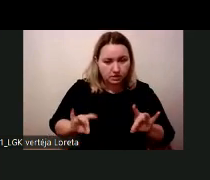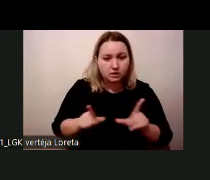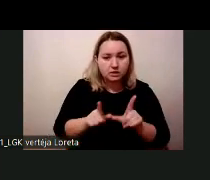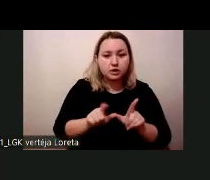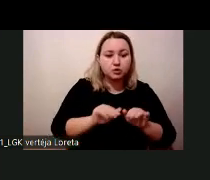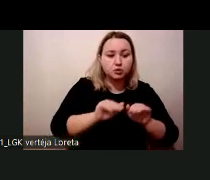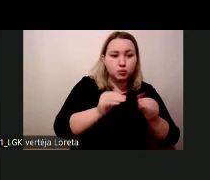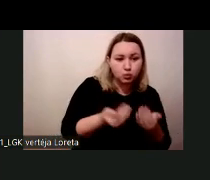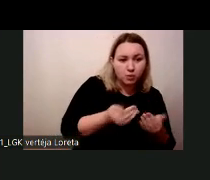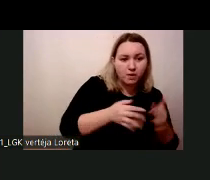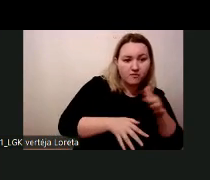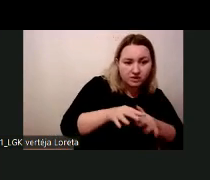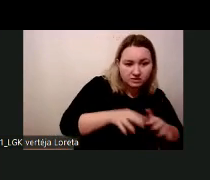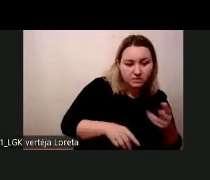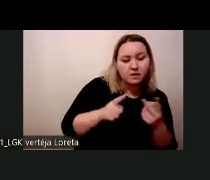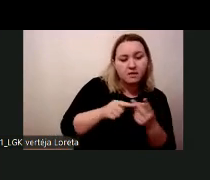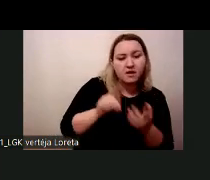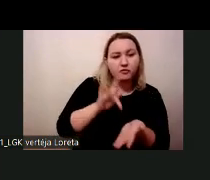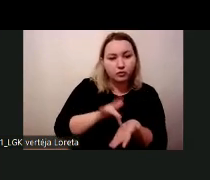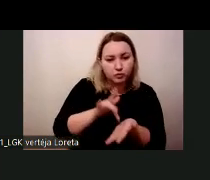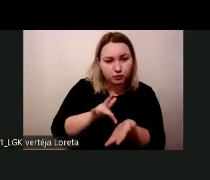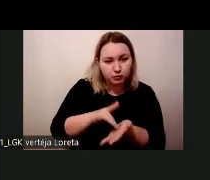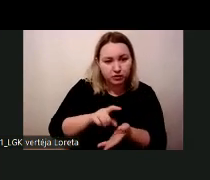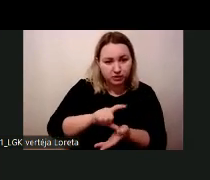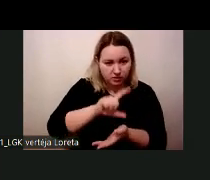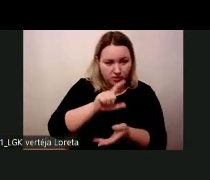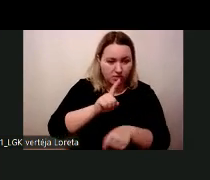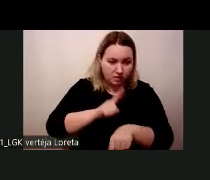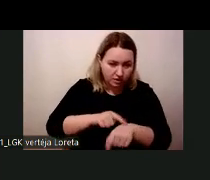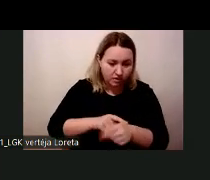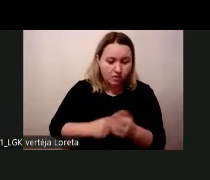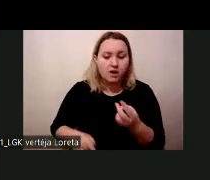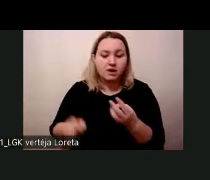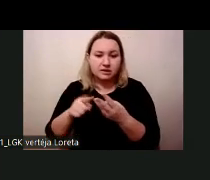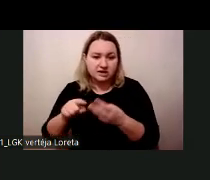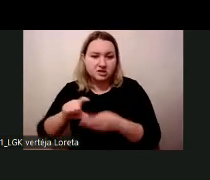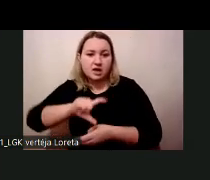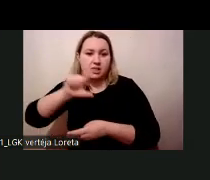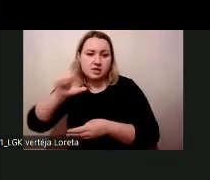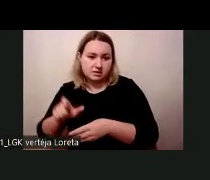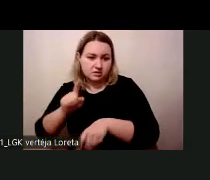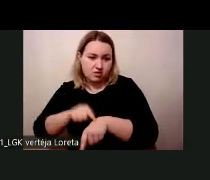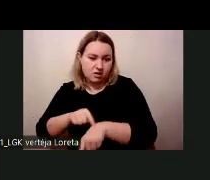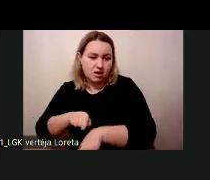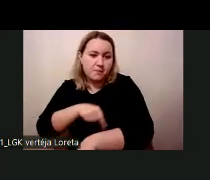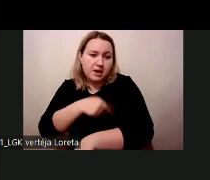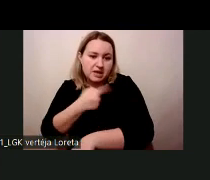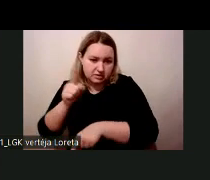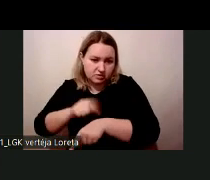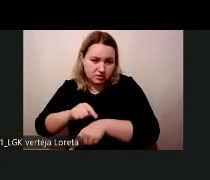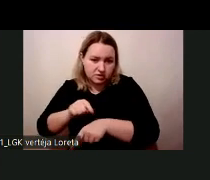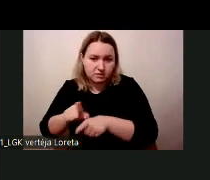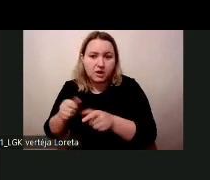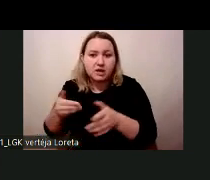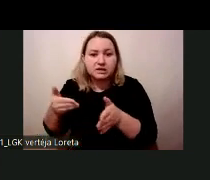trumpalaikius veiksmus, vidutinio laikotarpio ir ilgojo laikotarpio veiksmus ar priemonės. Taigi, iki